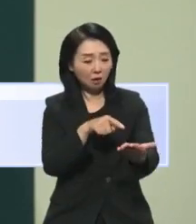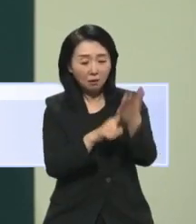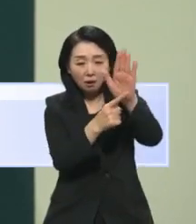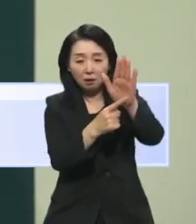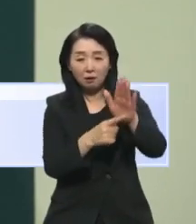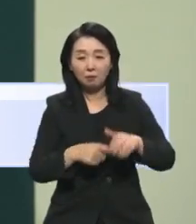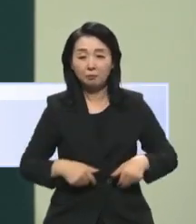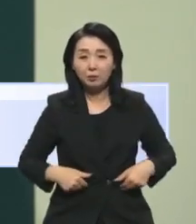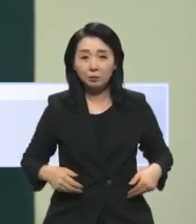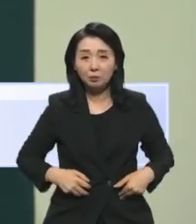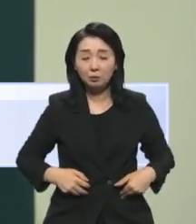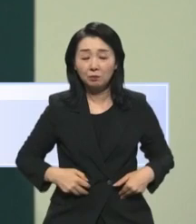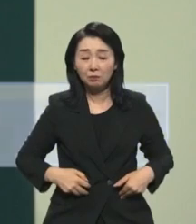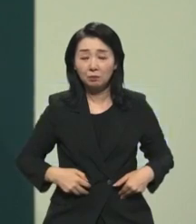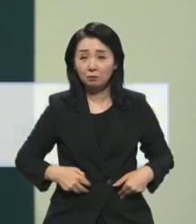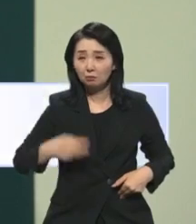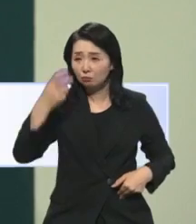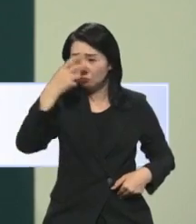내면서이